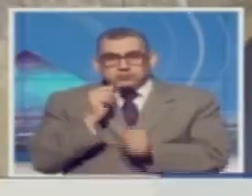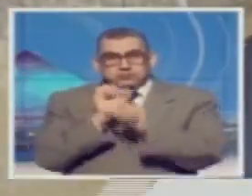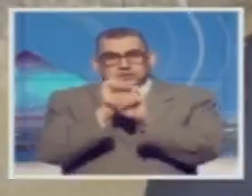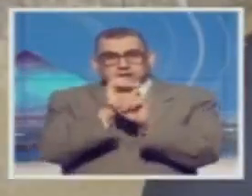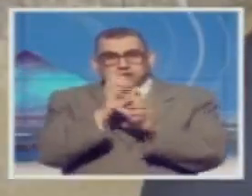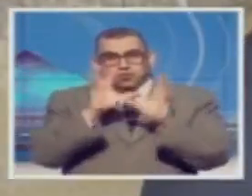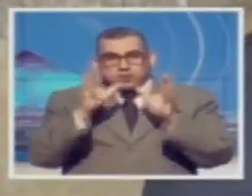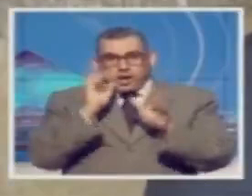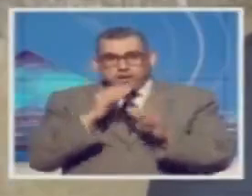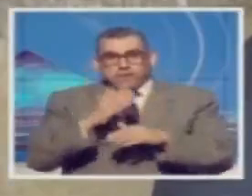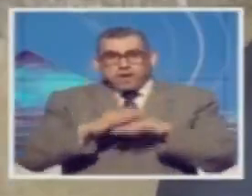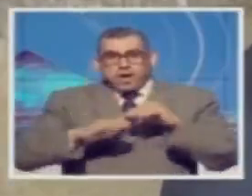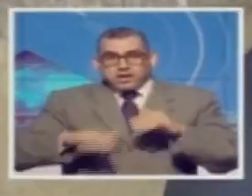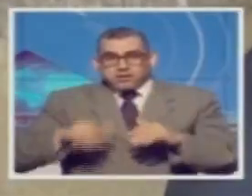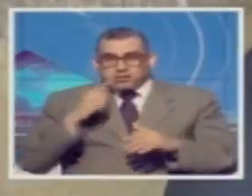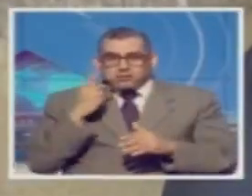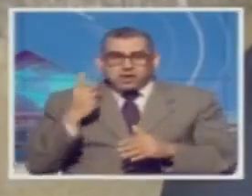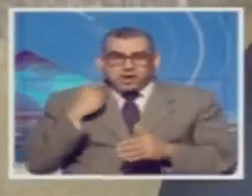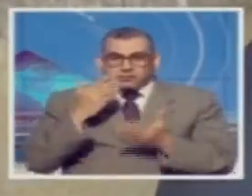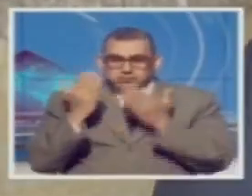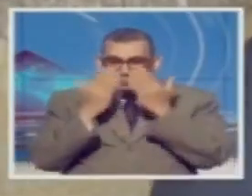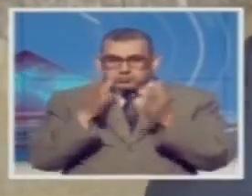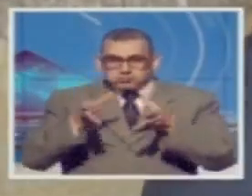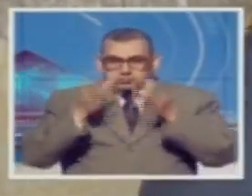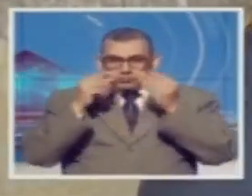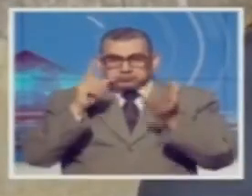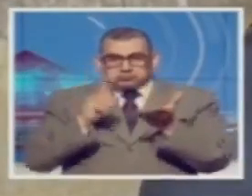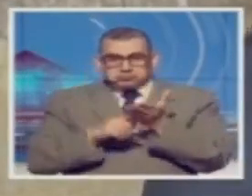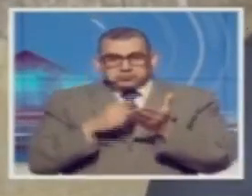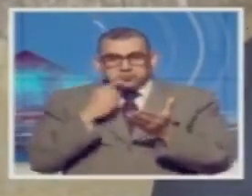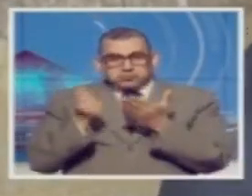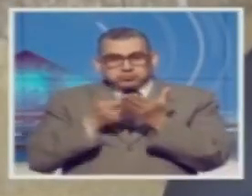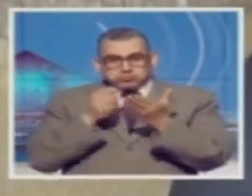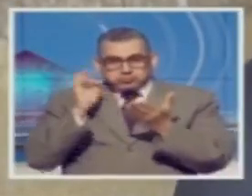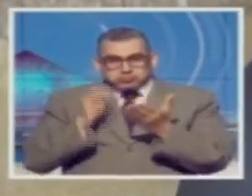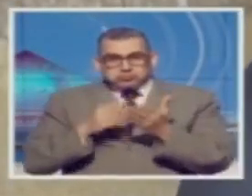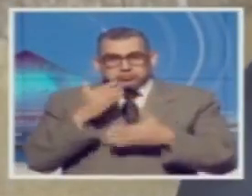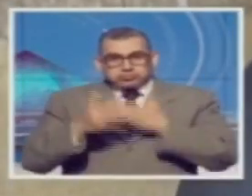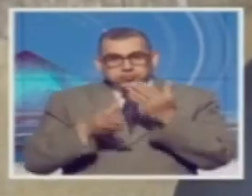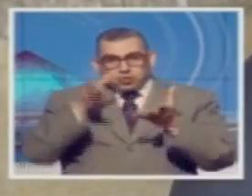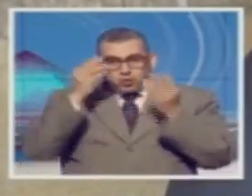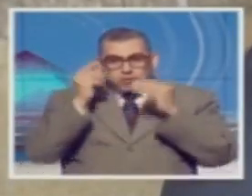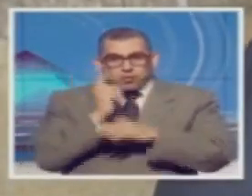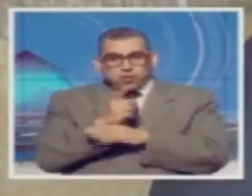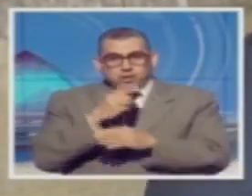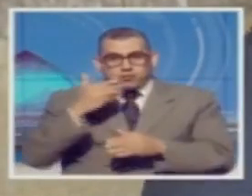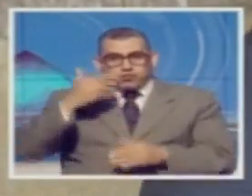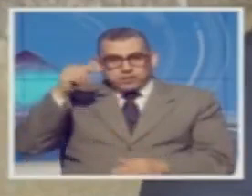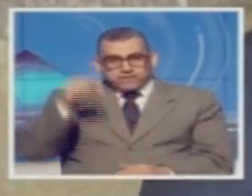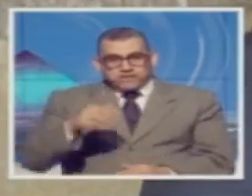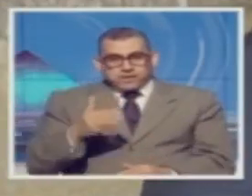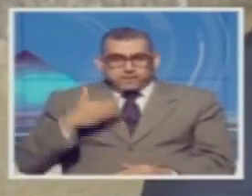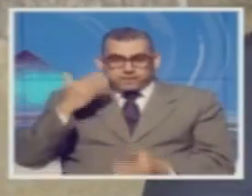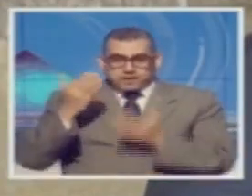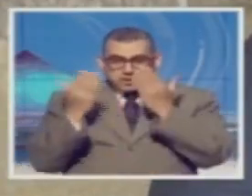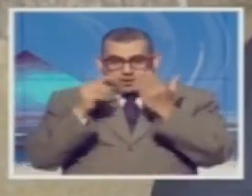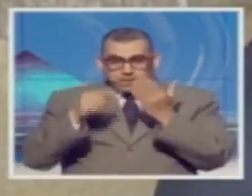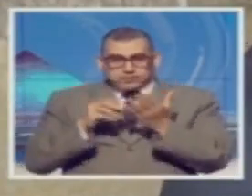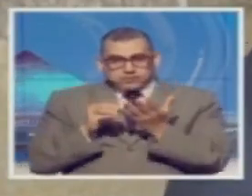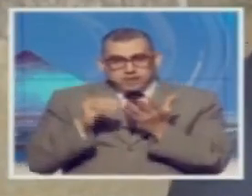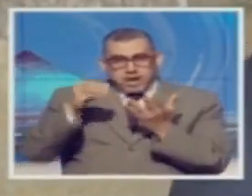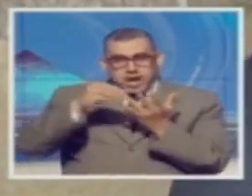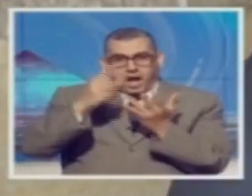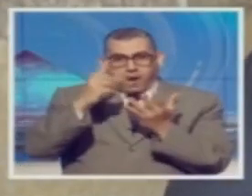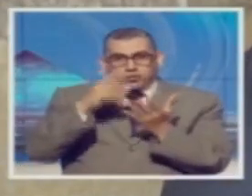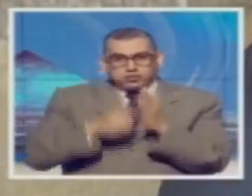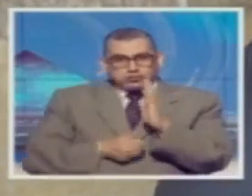الحجر، وتنشئة الأطفال على عادة القراءة وحب الكتاب سوف يجعل منهم علماء وأدباء المستقبل، فالقراءة هي الخطوة الأولى